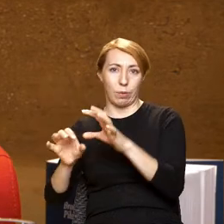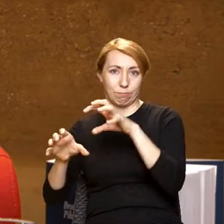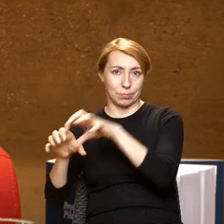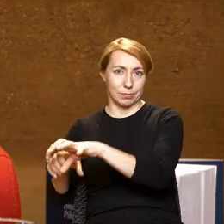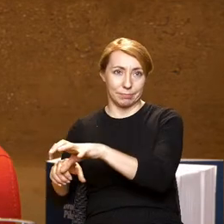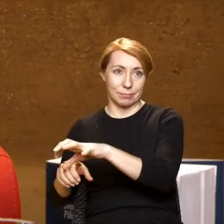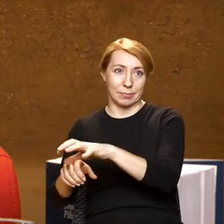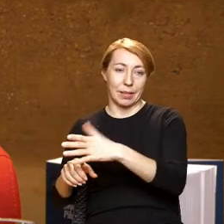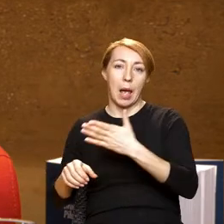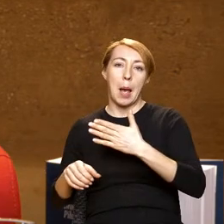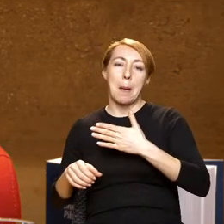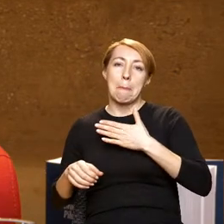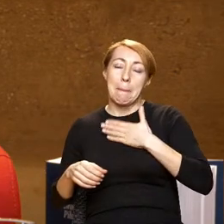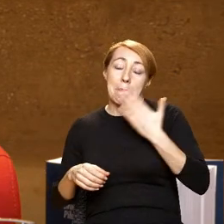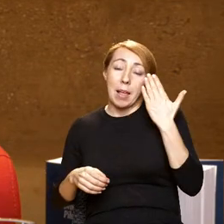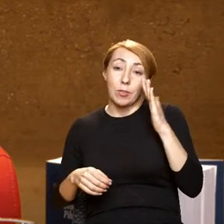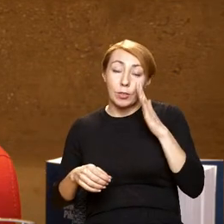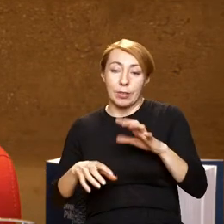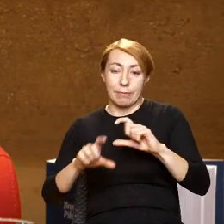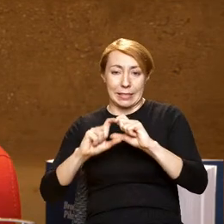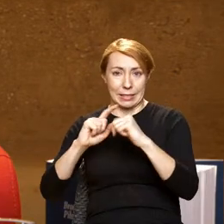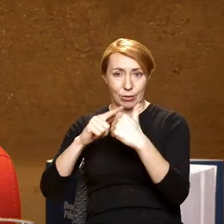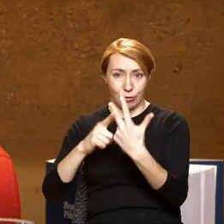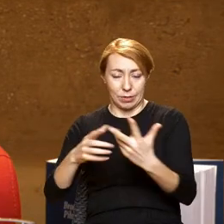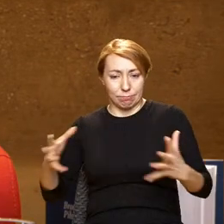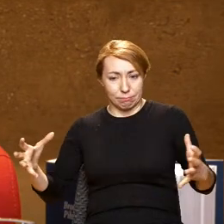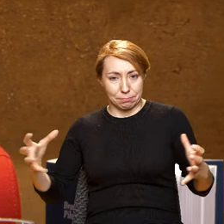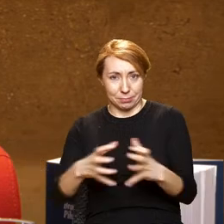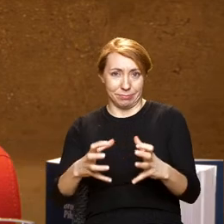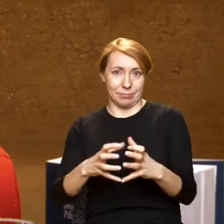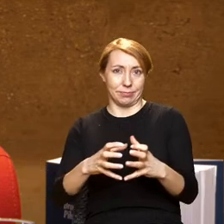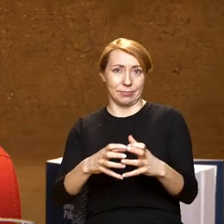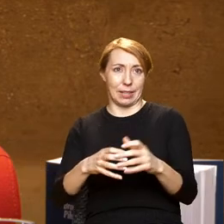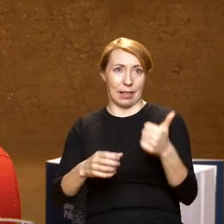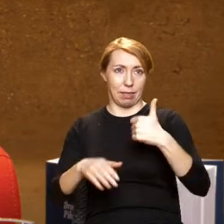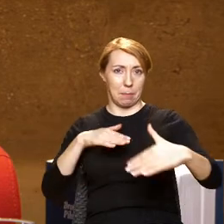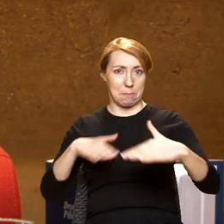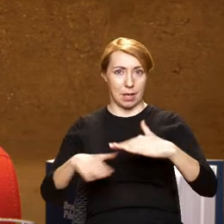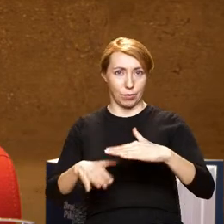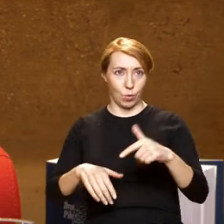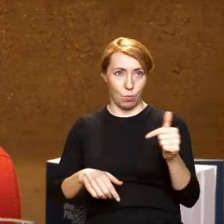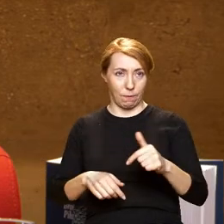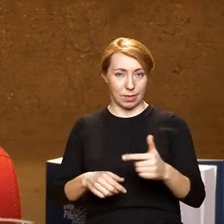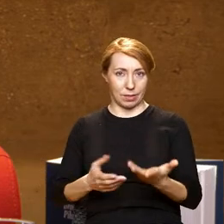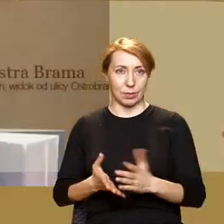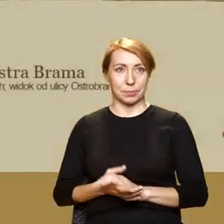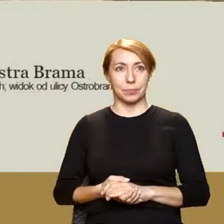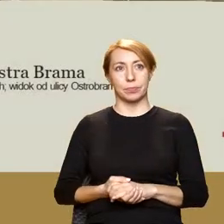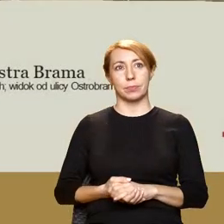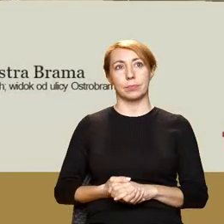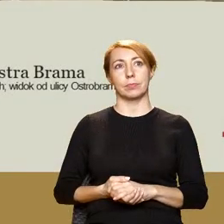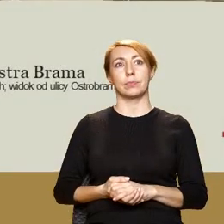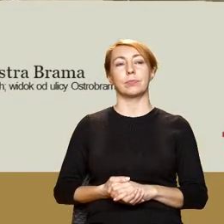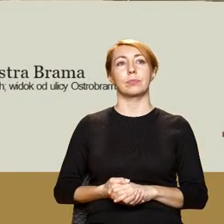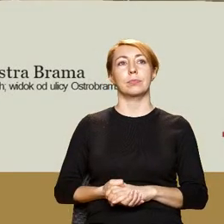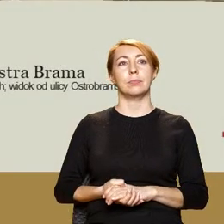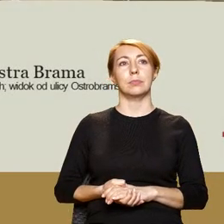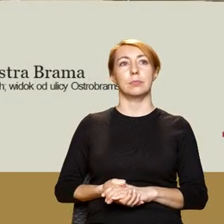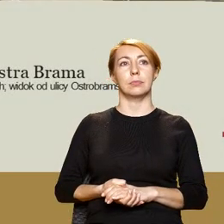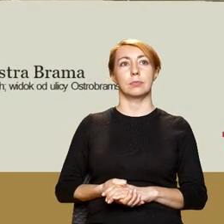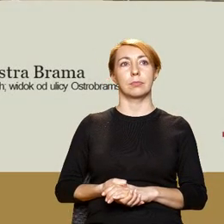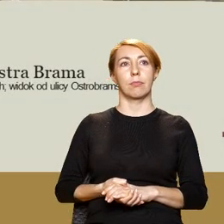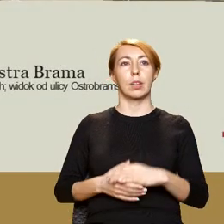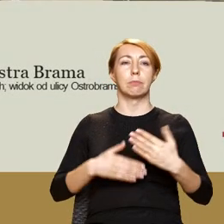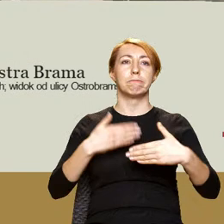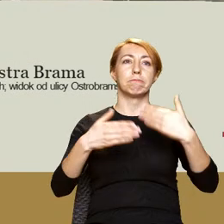zostaną wreszcie zespolone, że Bronisław powinien być w jednym miejscu, w jednym zespole. I kiedy później